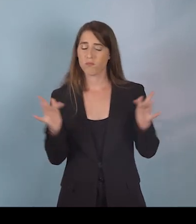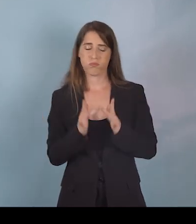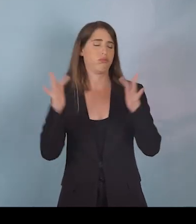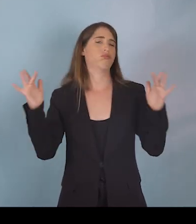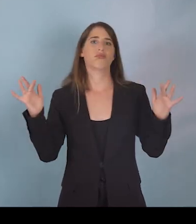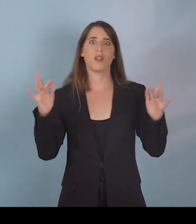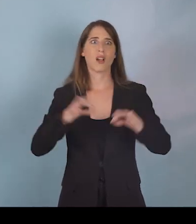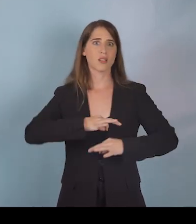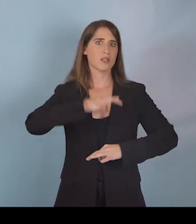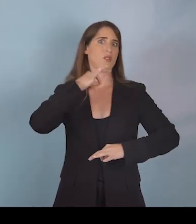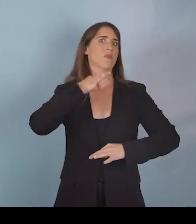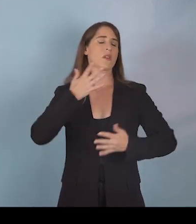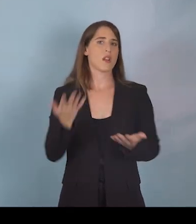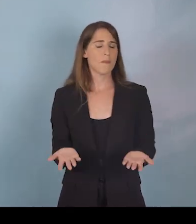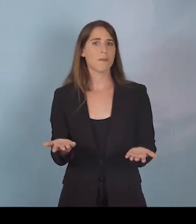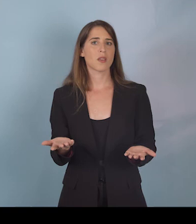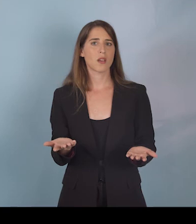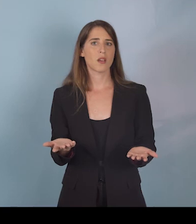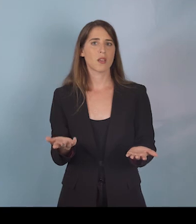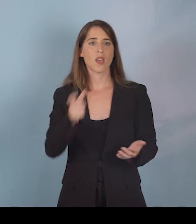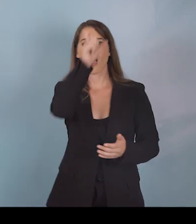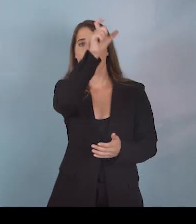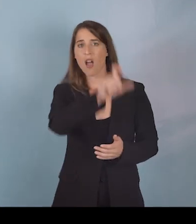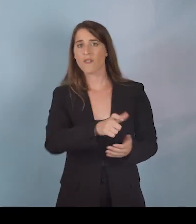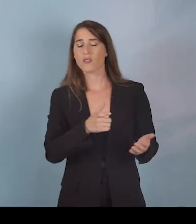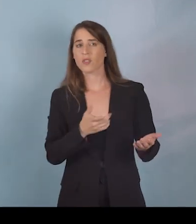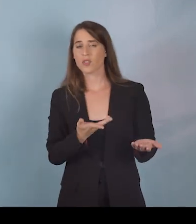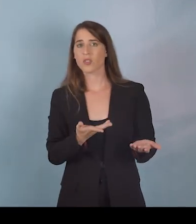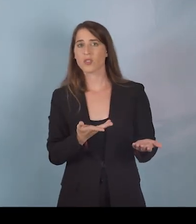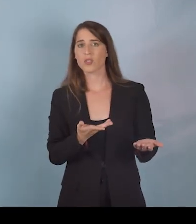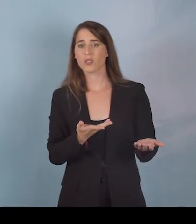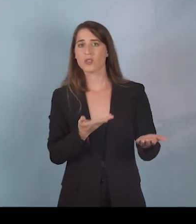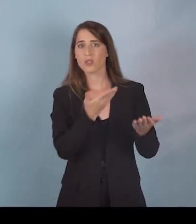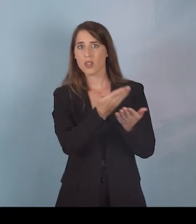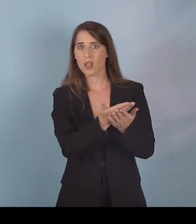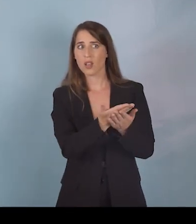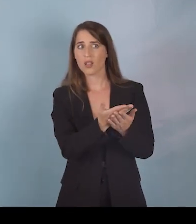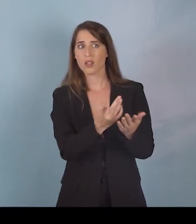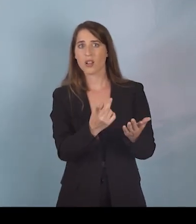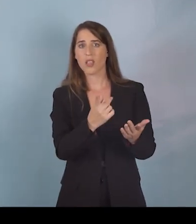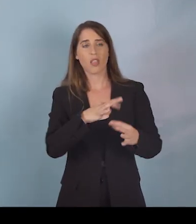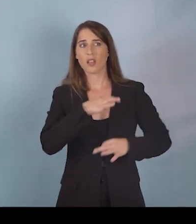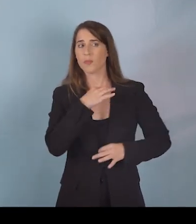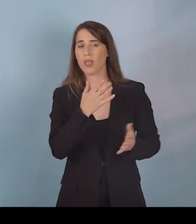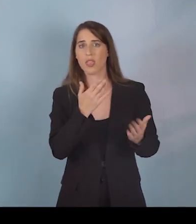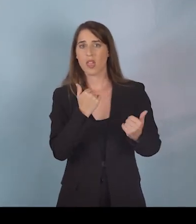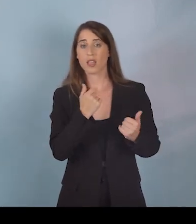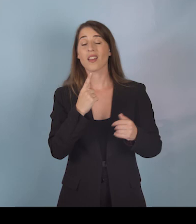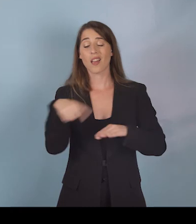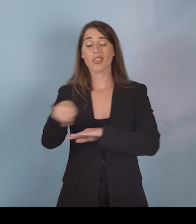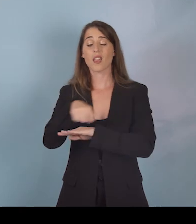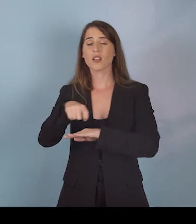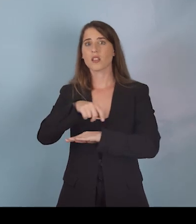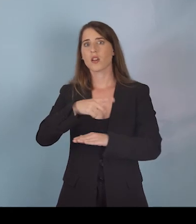συμβατές με το δικαίωμα στην αξιοπρέπεια και ως τέτοιες το δικαστήριο τις έχει καταδικάσει